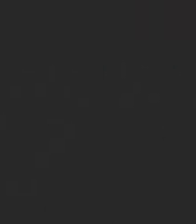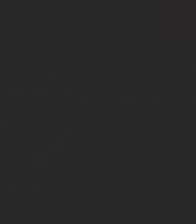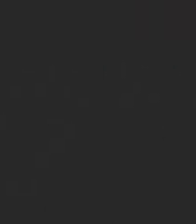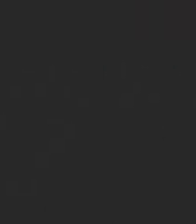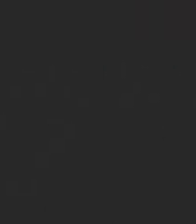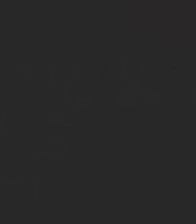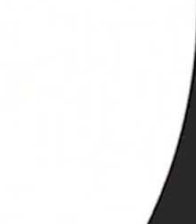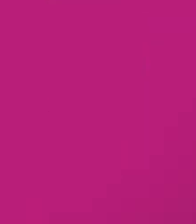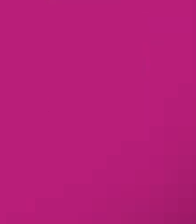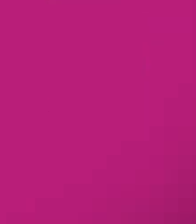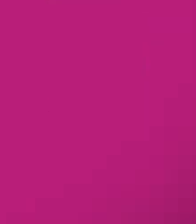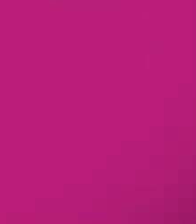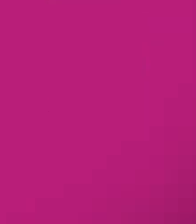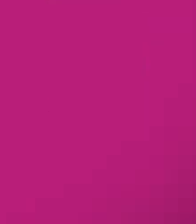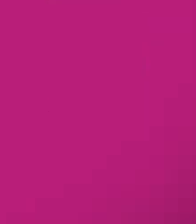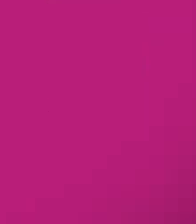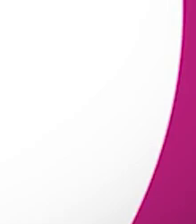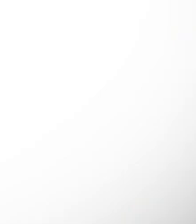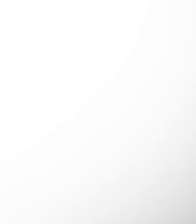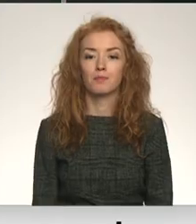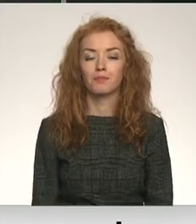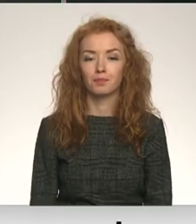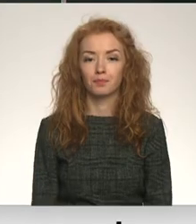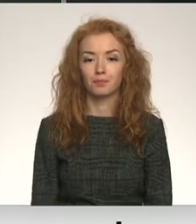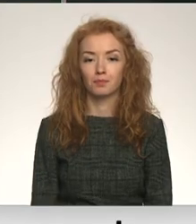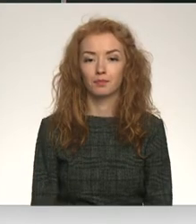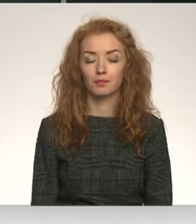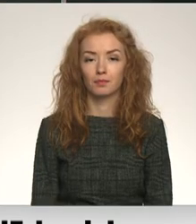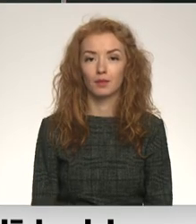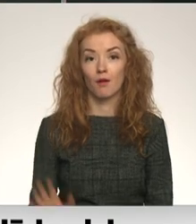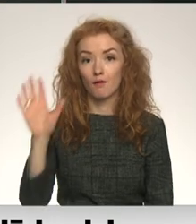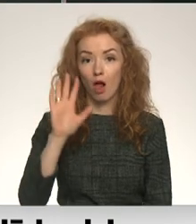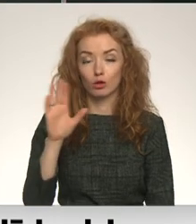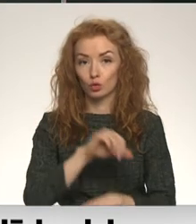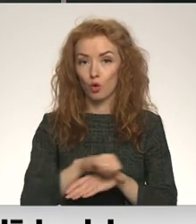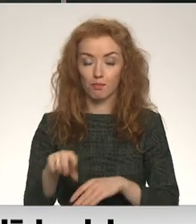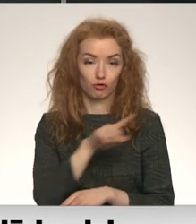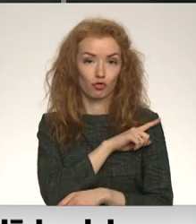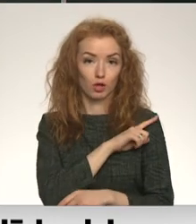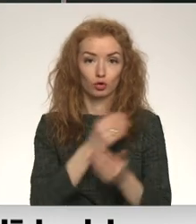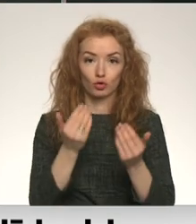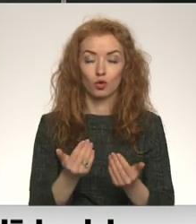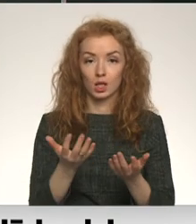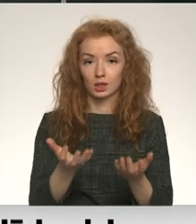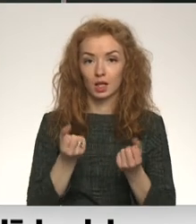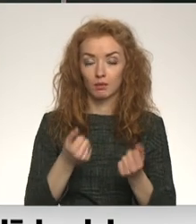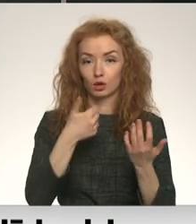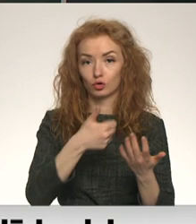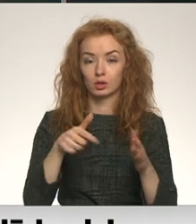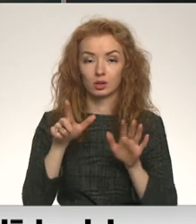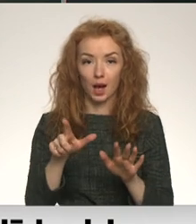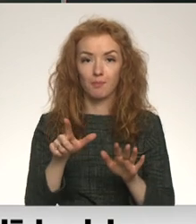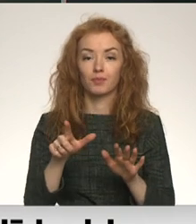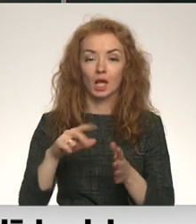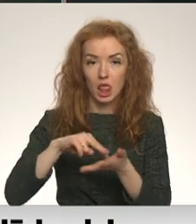Re! Viss ēters ir te! Valsts robežsardze šodien saņēma 67